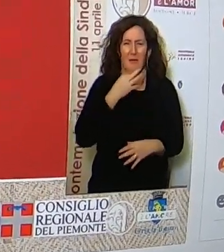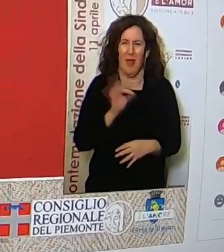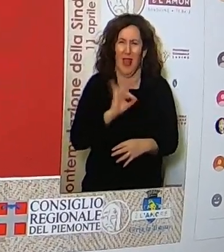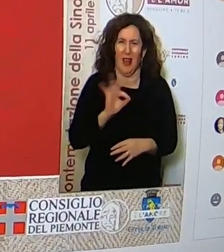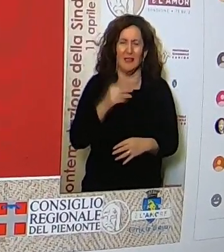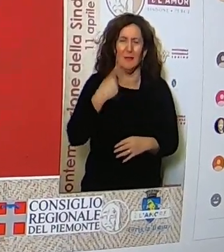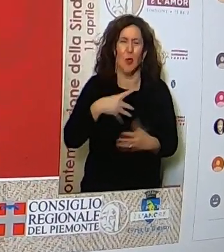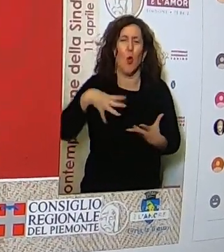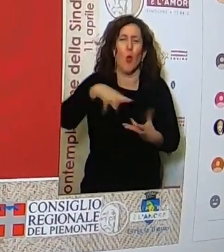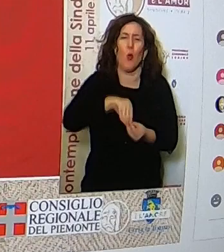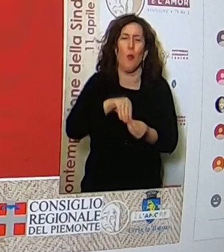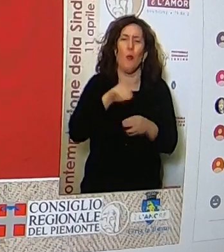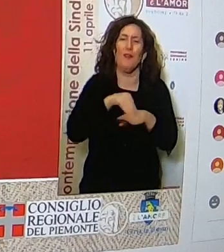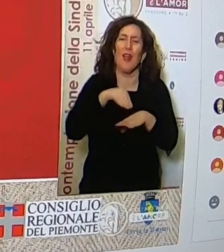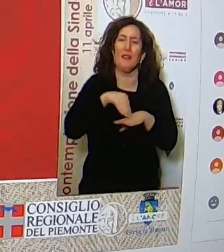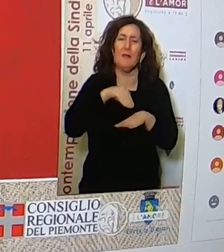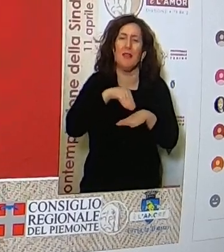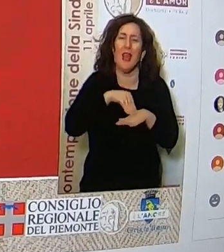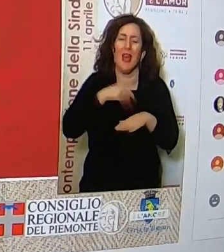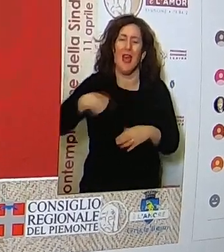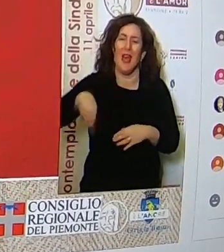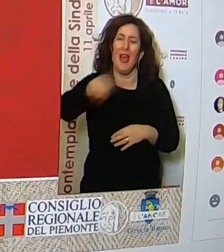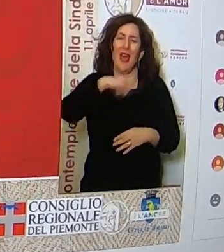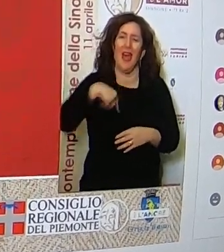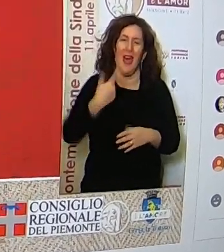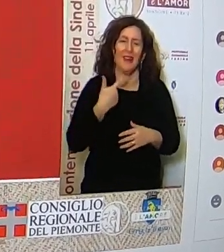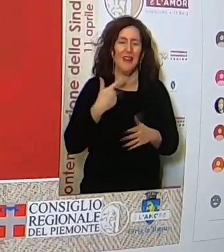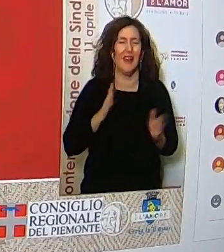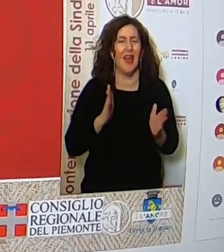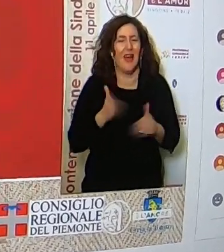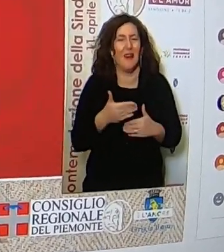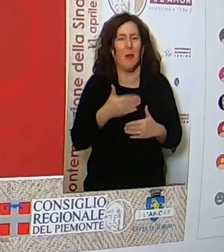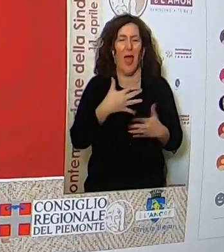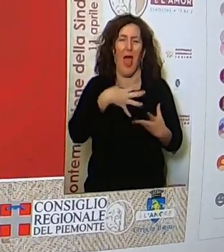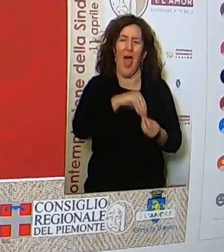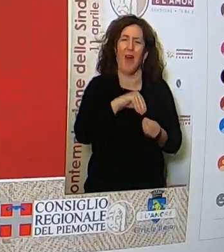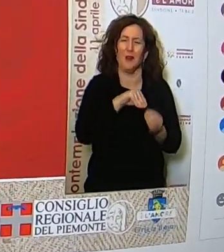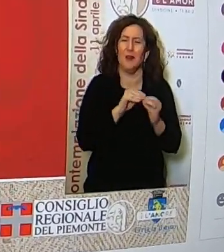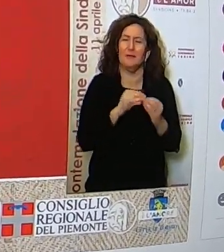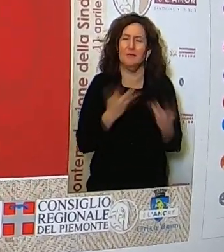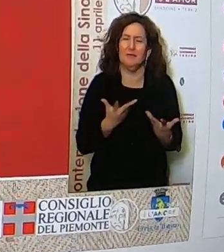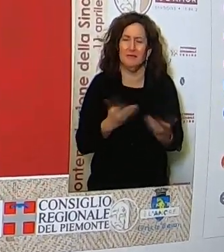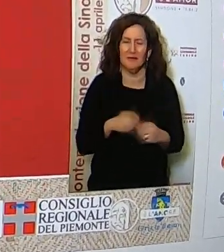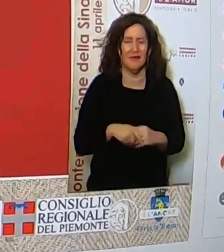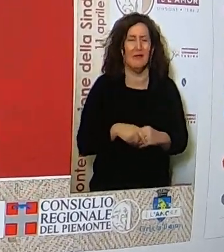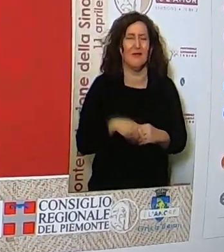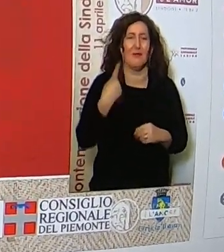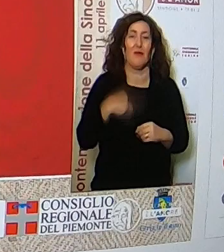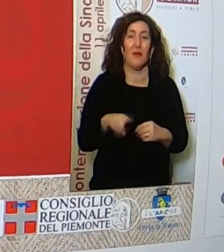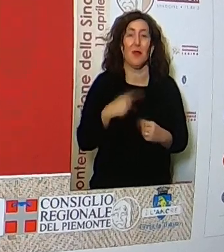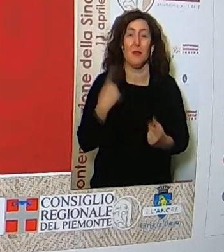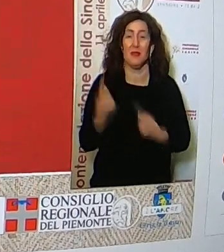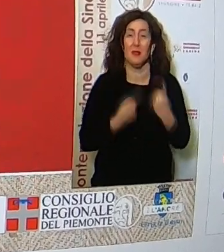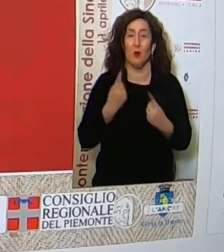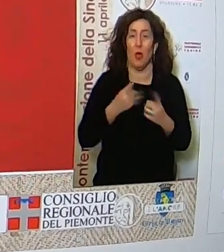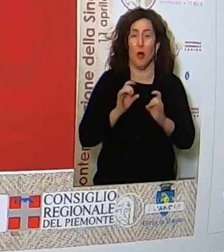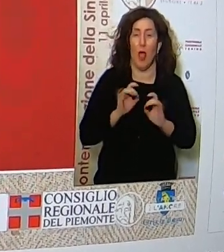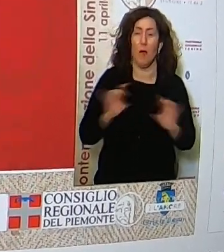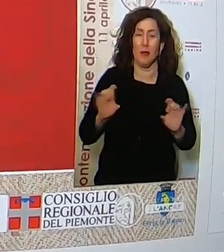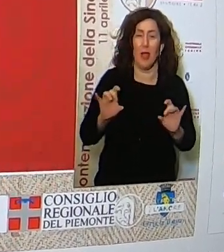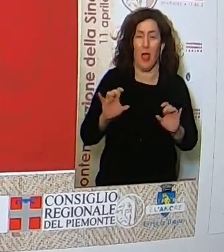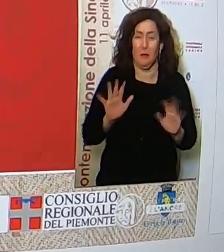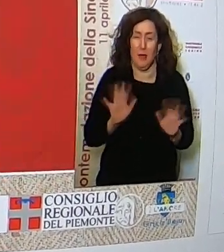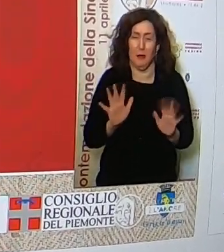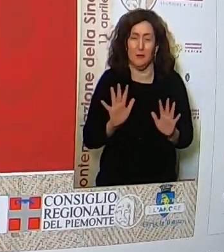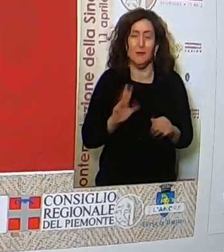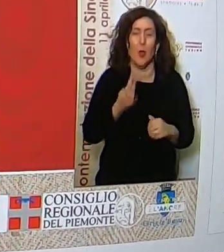gruppo infermieristico abbiamo fatto nel nostro reparto. Nel dramma di questa epidemia sono stati coinvolti Umberto